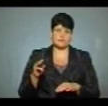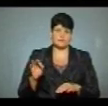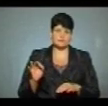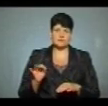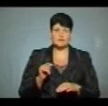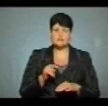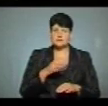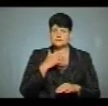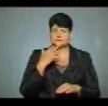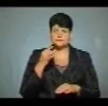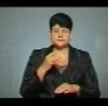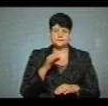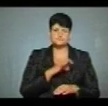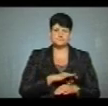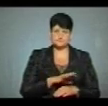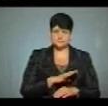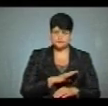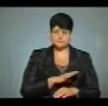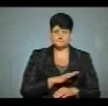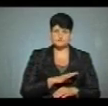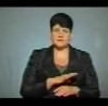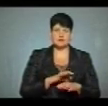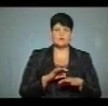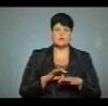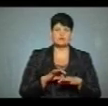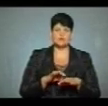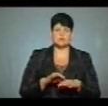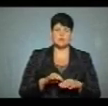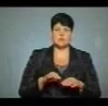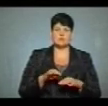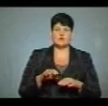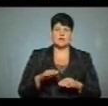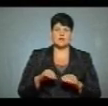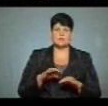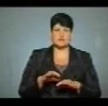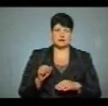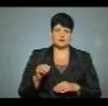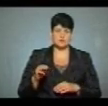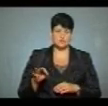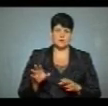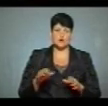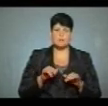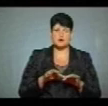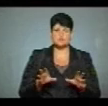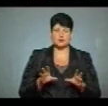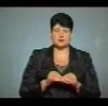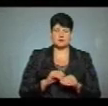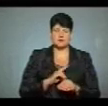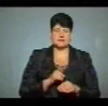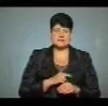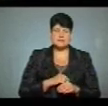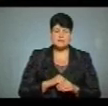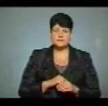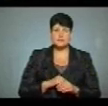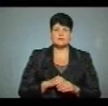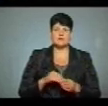Вона неодноразово використовувалась в зоні проведення АТО і операції об'єднаних сил. Тернополянин Василь Воляник на